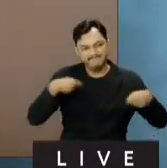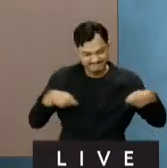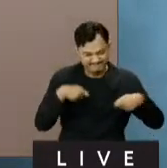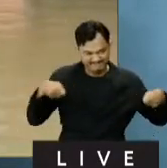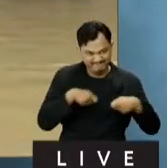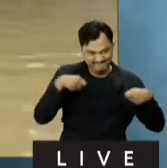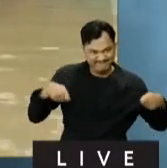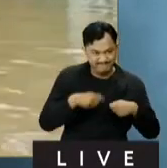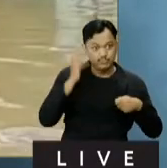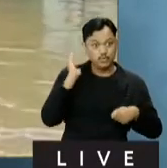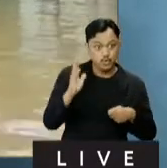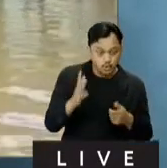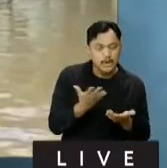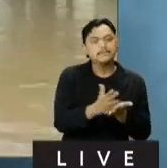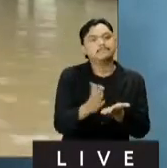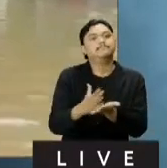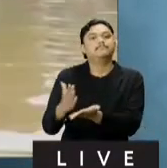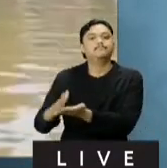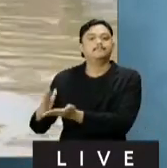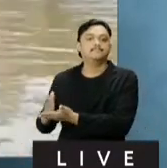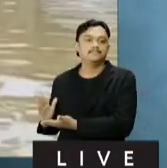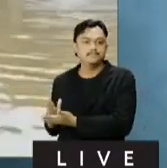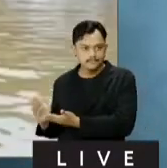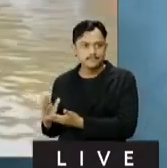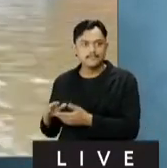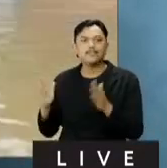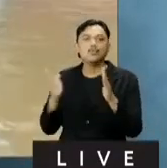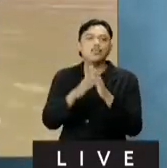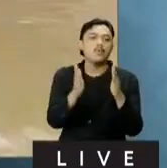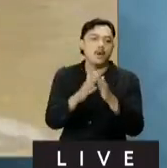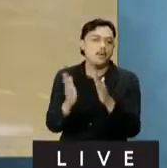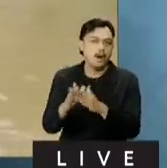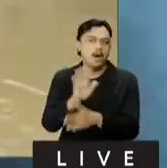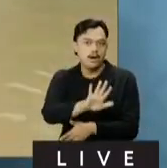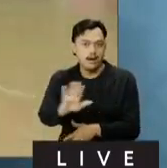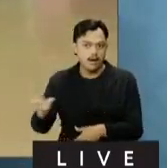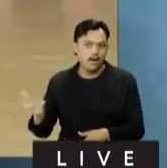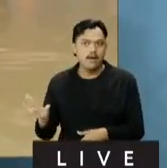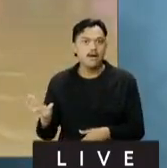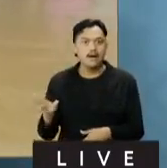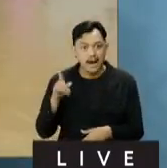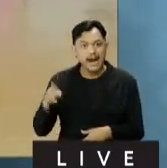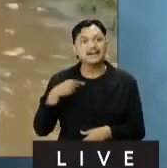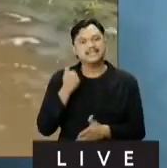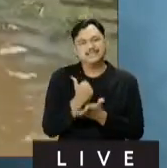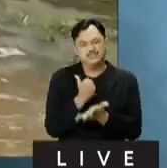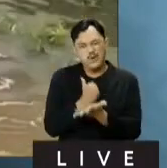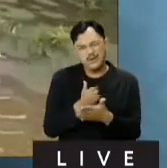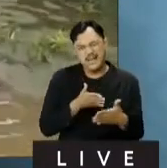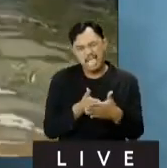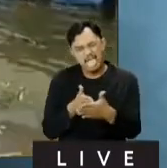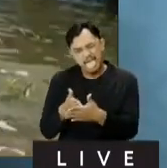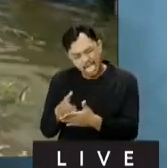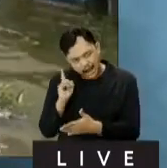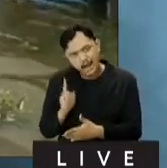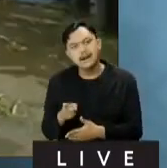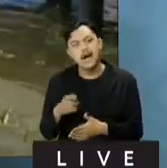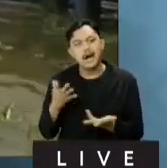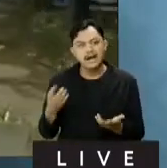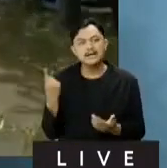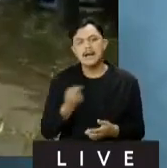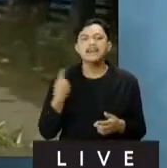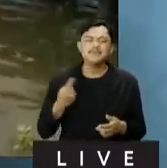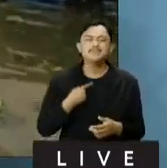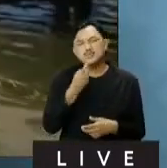makanan-makanan yang menjadi kebutuhan mereka di rumah mereka masing-masing. Nah, ini juga yang menjadi persoalan kita. Itulah sebabnya kita mendorong